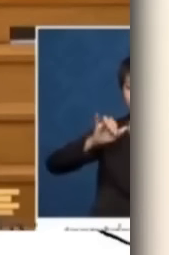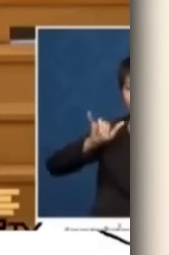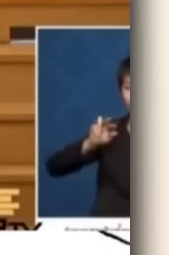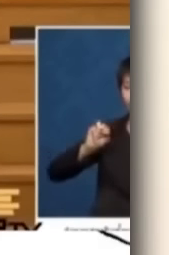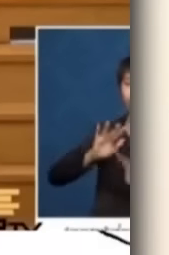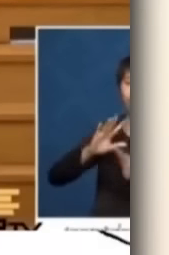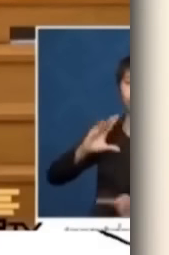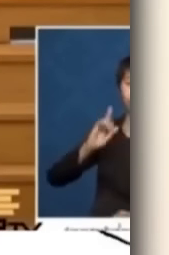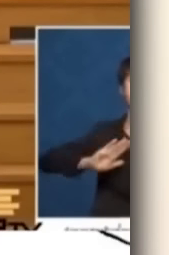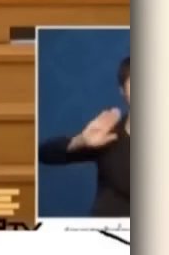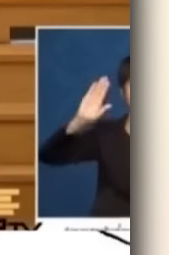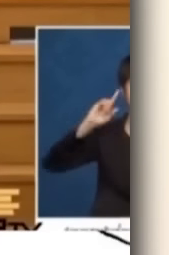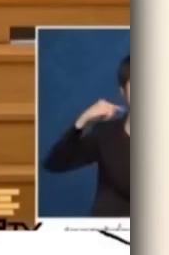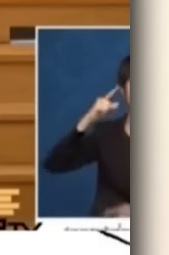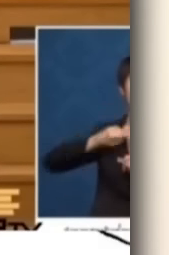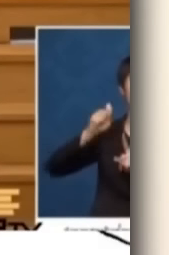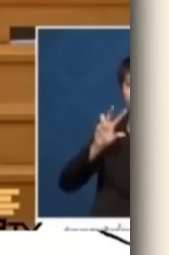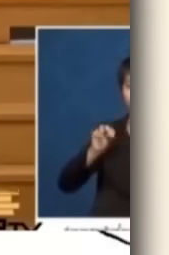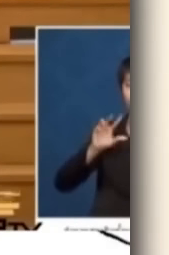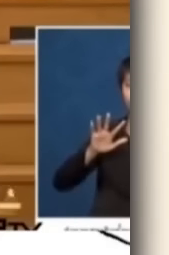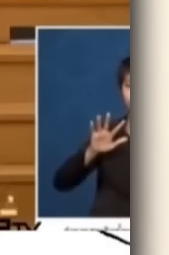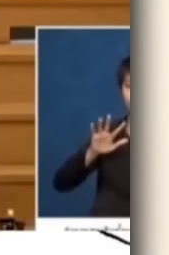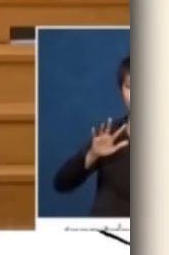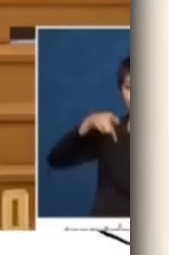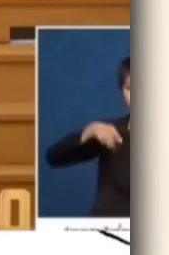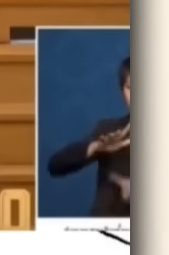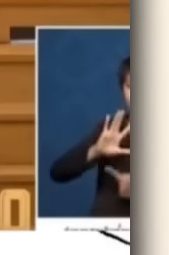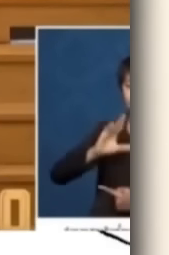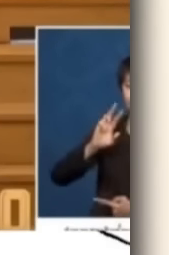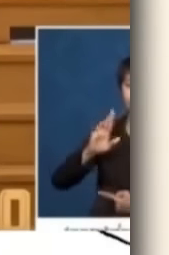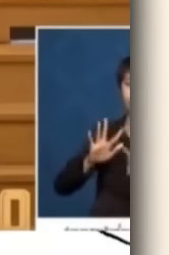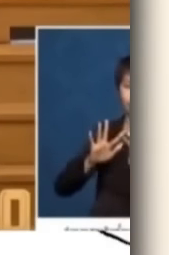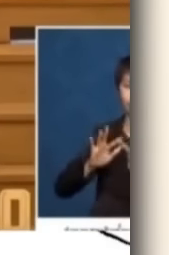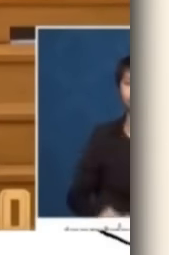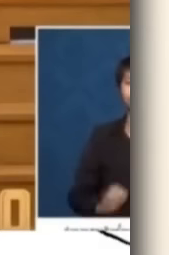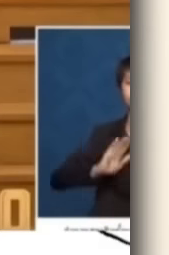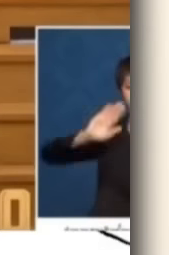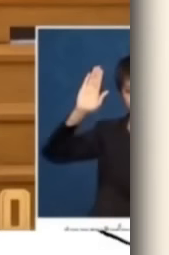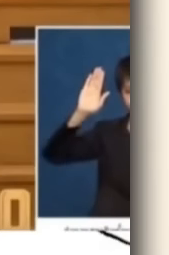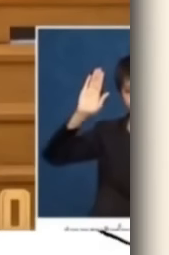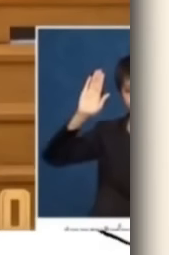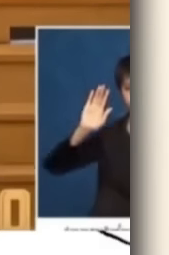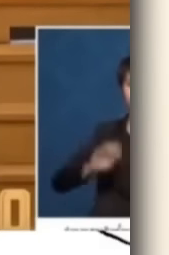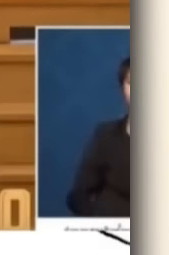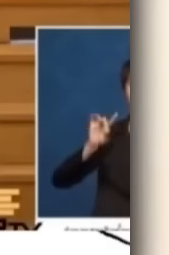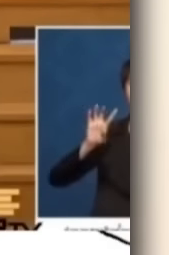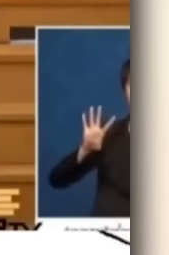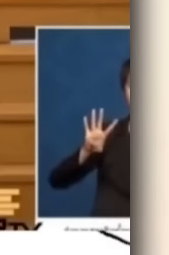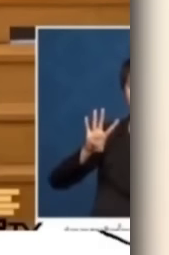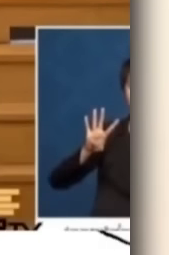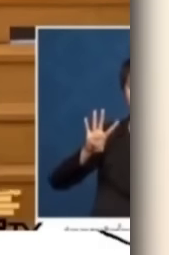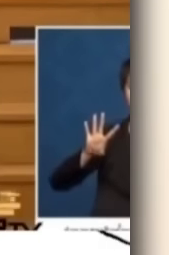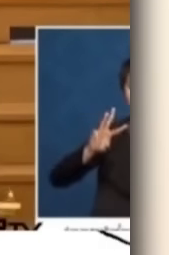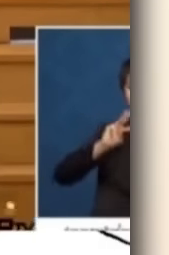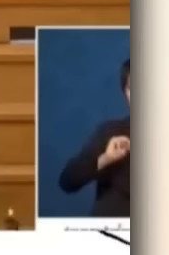ดีสุข ปิยนุชยินดีสุขสาวโคราชแสดงตนค่ะ นายพัชระจันลวงทอง พัชระจันทรลวงทองคนโคราชแสดงตนครับ น